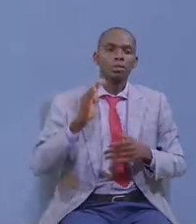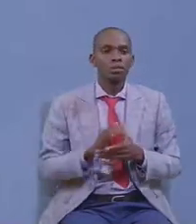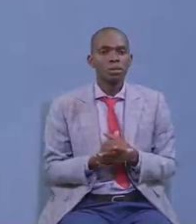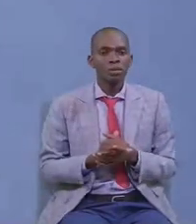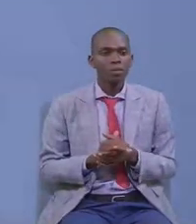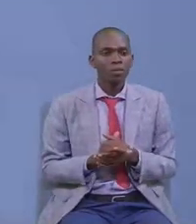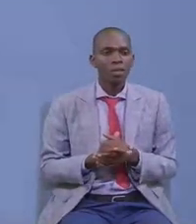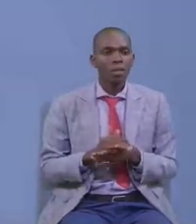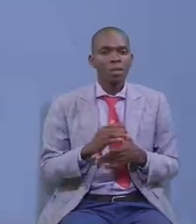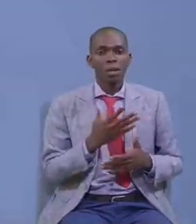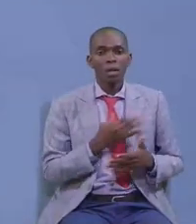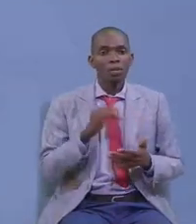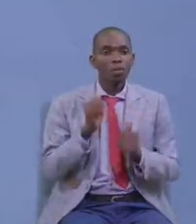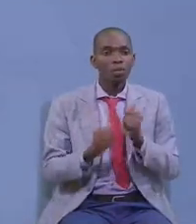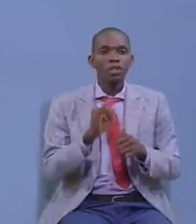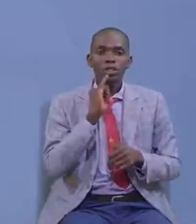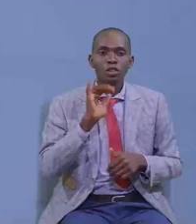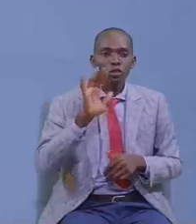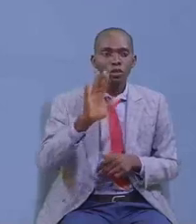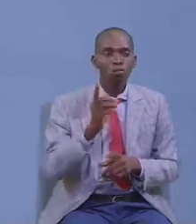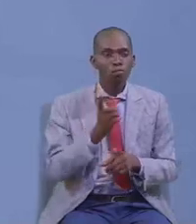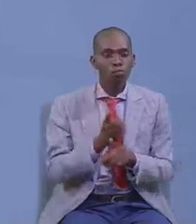Ce qui sera droit, pas un culte raisonnable.